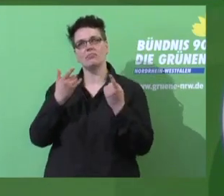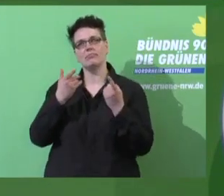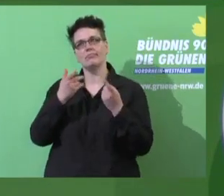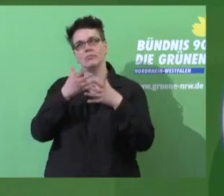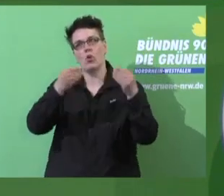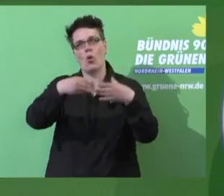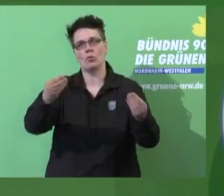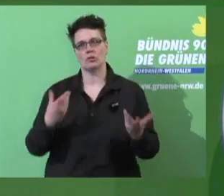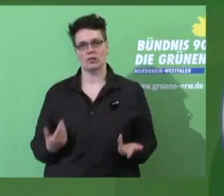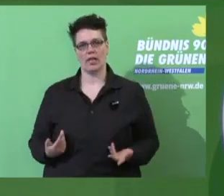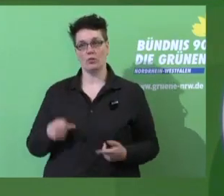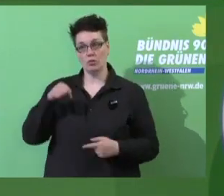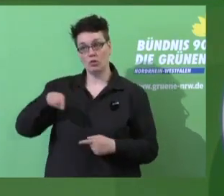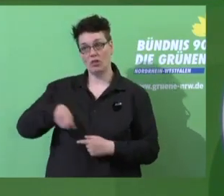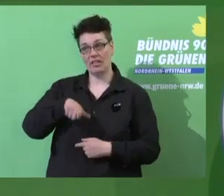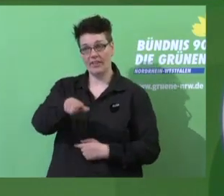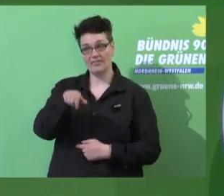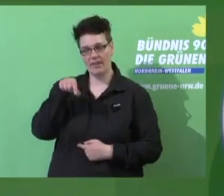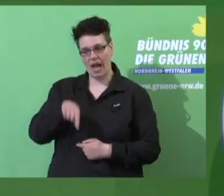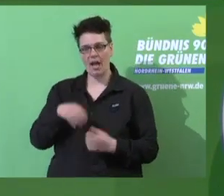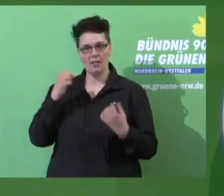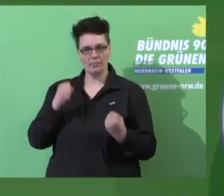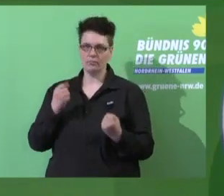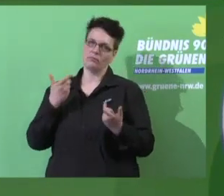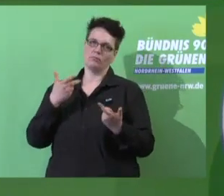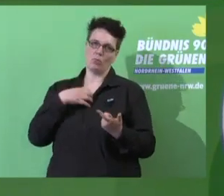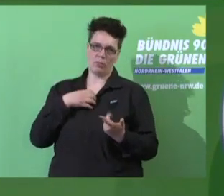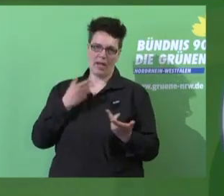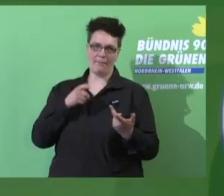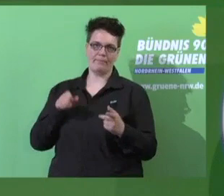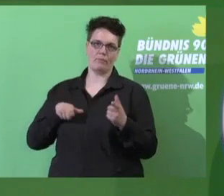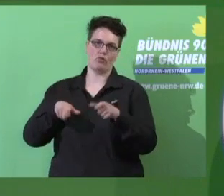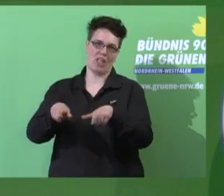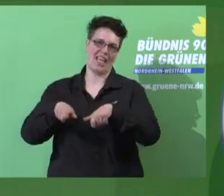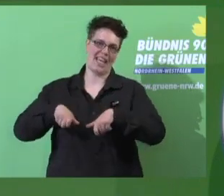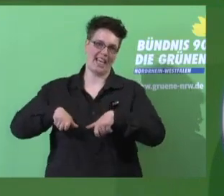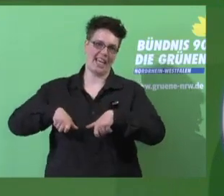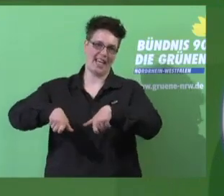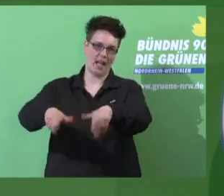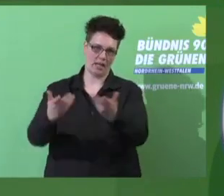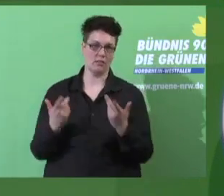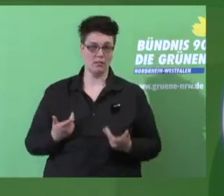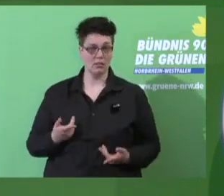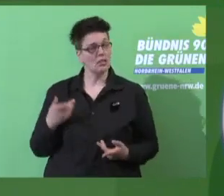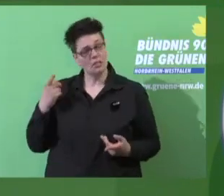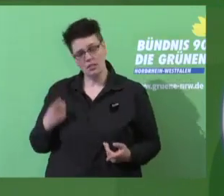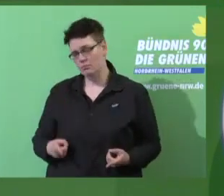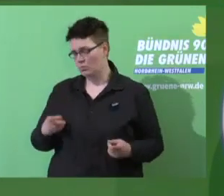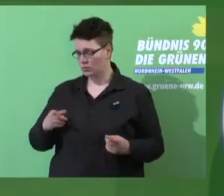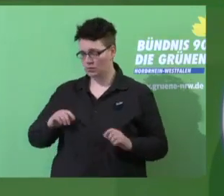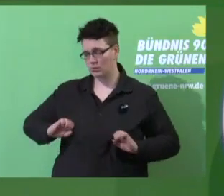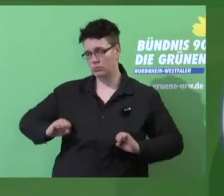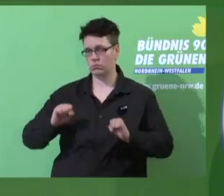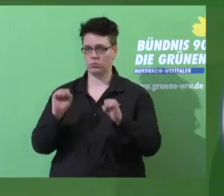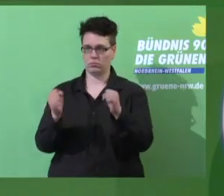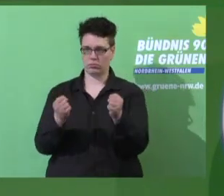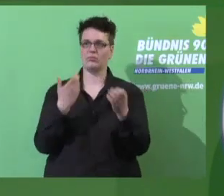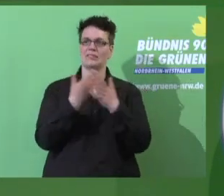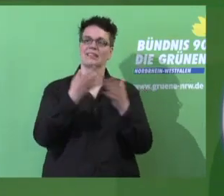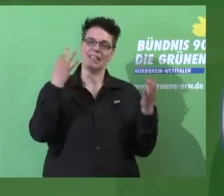Engpässe hier in NRW. Und diese Engpässe müssen endlich angegangen werden. Und dafür brauchen wir endlich eine vernünftige